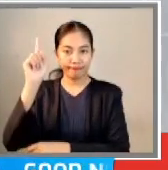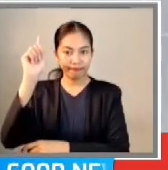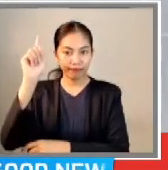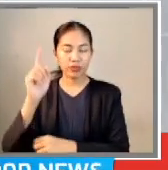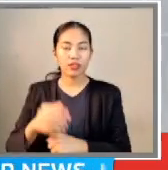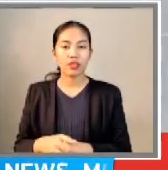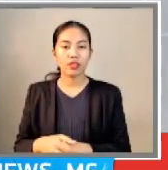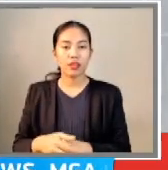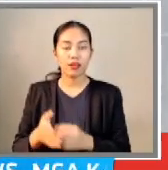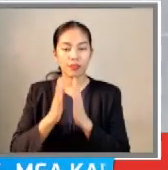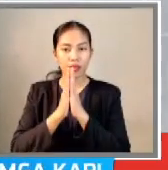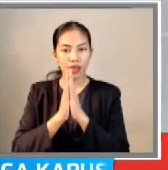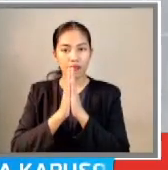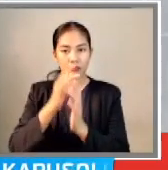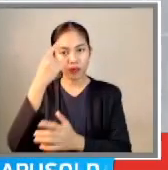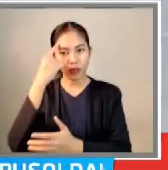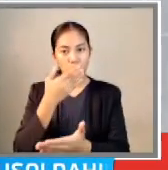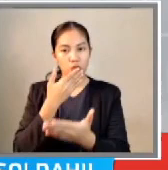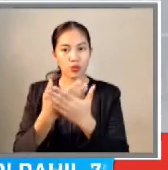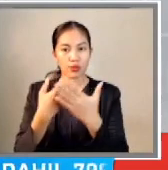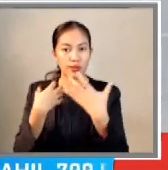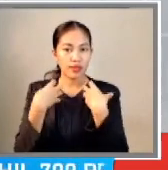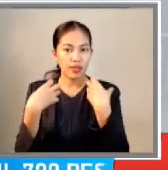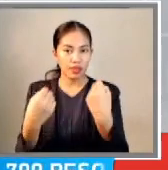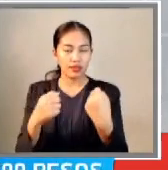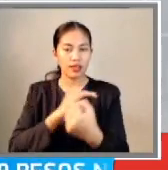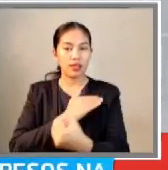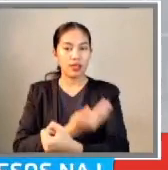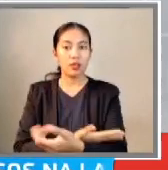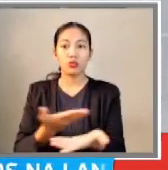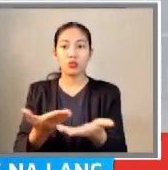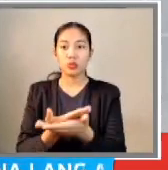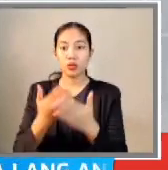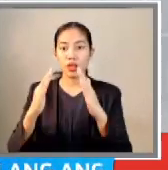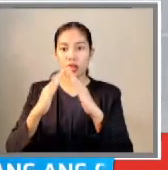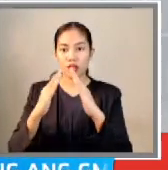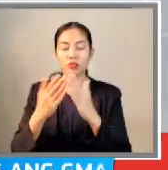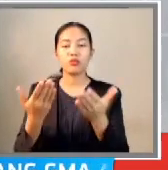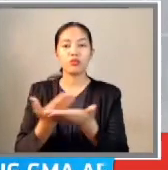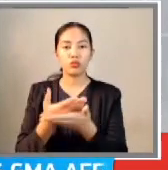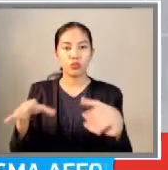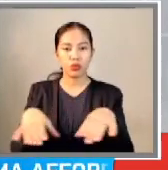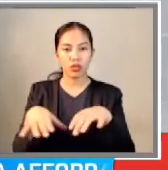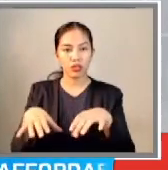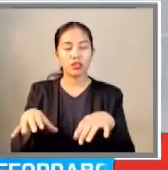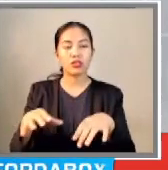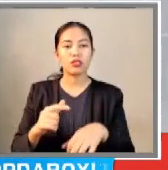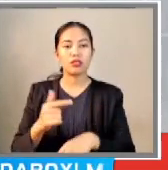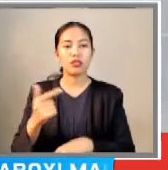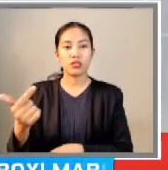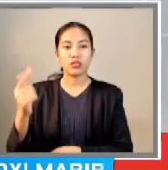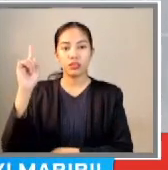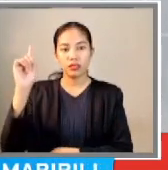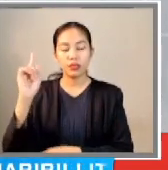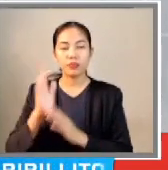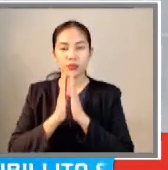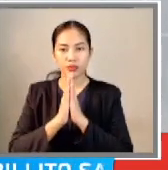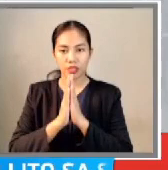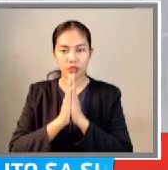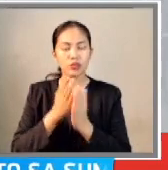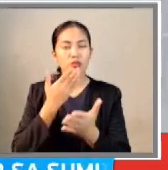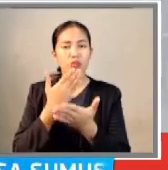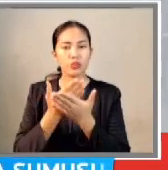bagong bahay at trabaho. Ang panalangin naman ni Fershan, maayos na ekonomiya at